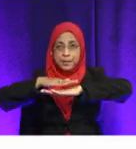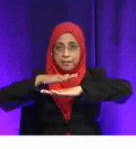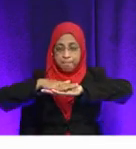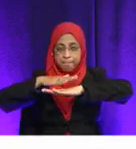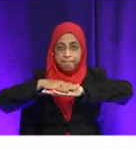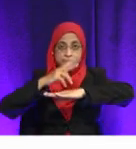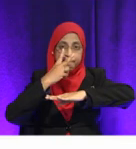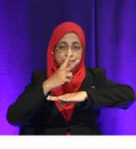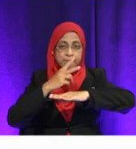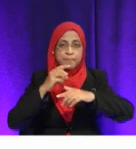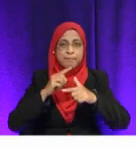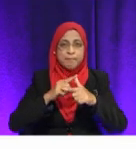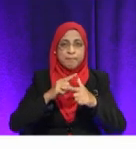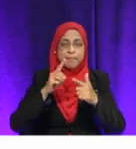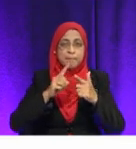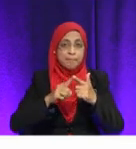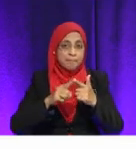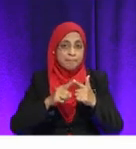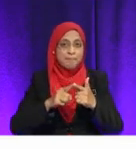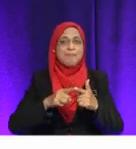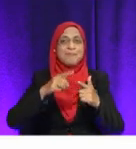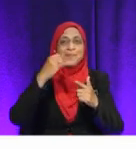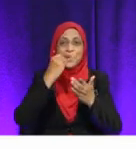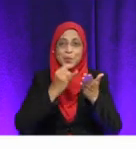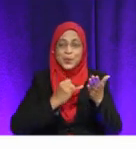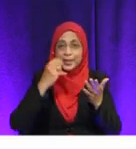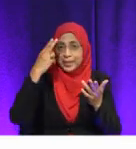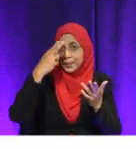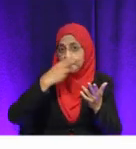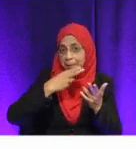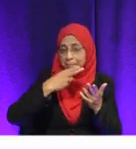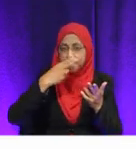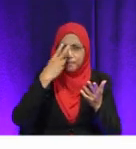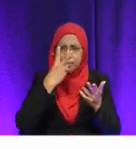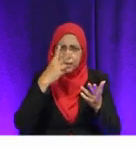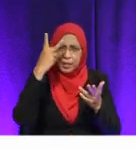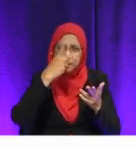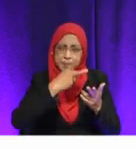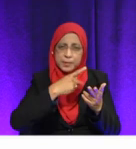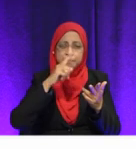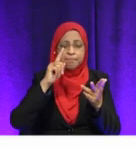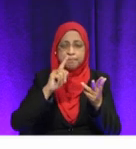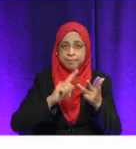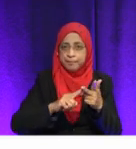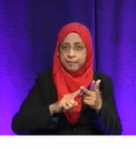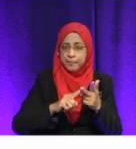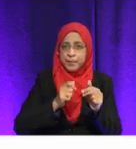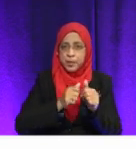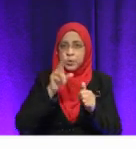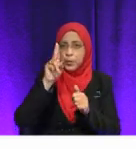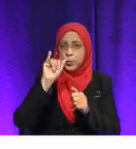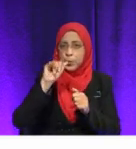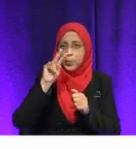kemudian kita lengkapkan pandangan harapan Oke berdasarkan munculnya otografi ini Oke